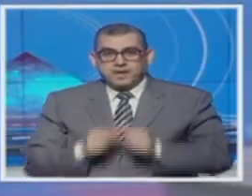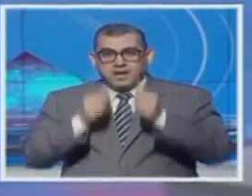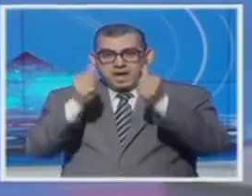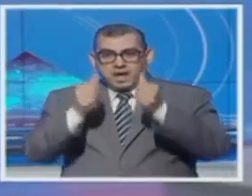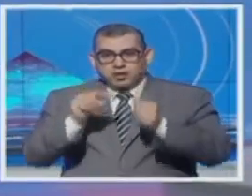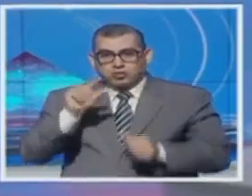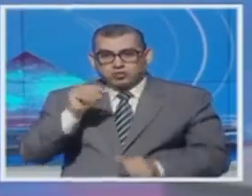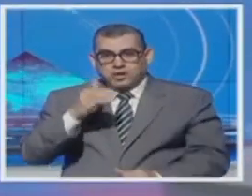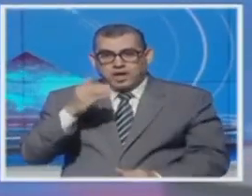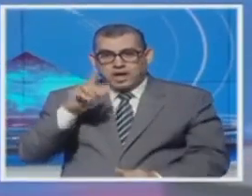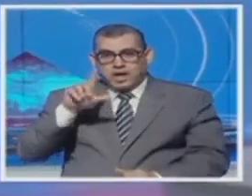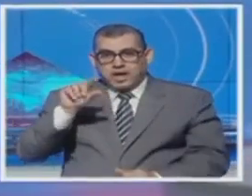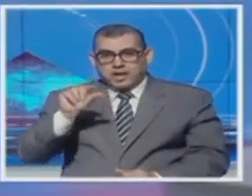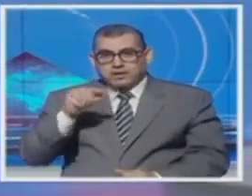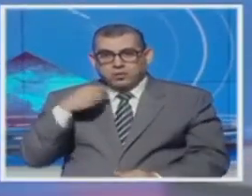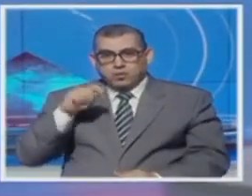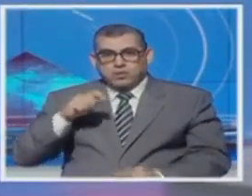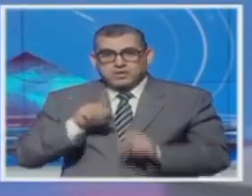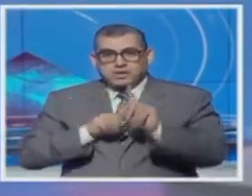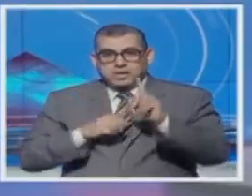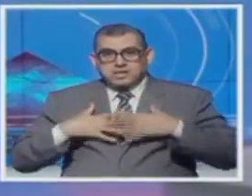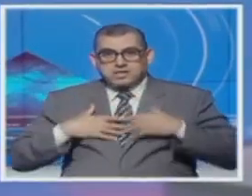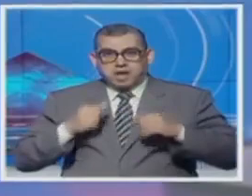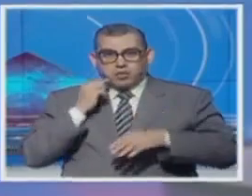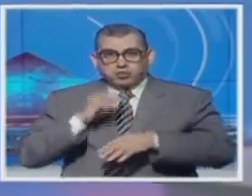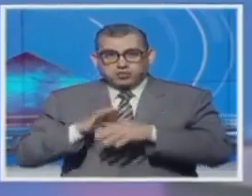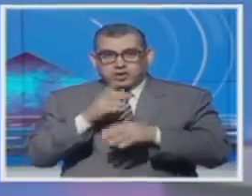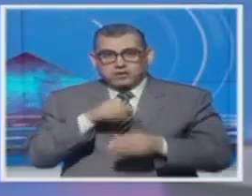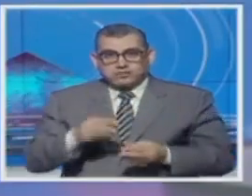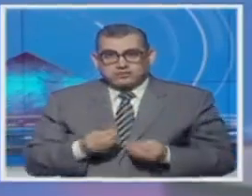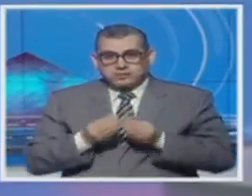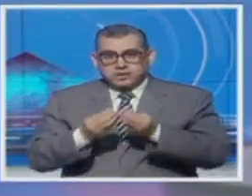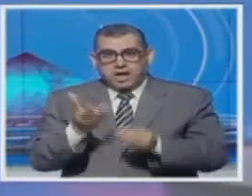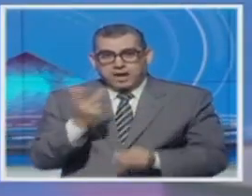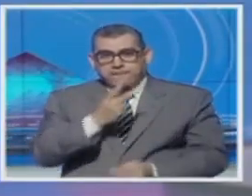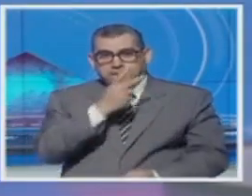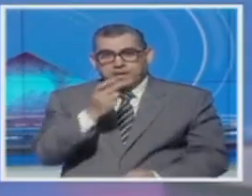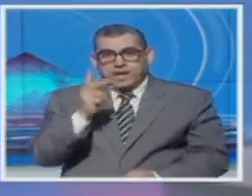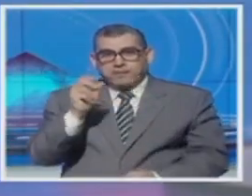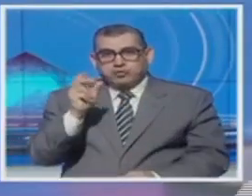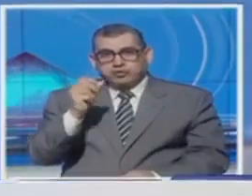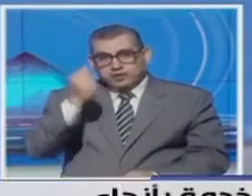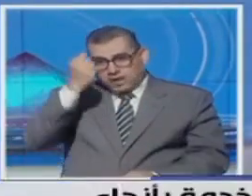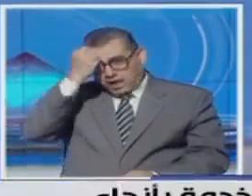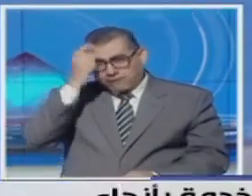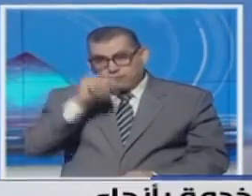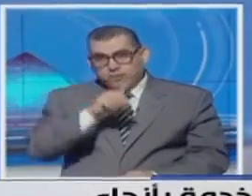أعلن الدكتور خالد عبد الغفار وزير الصحة والسكان عن تقديم